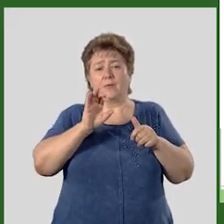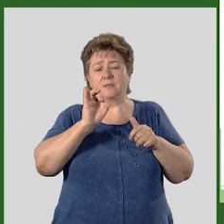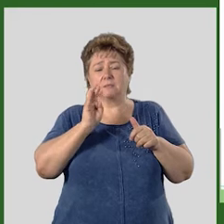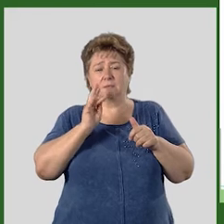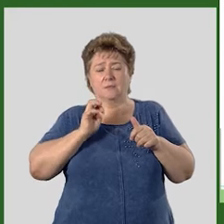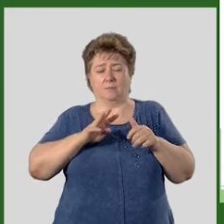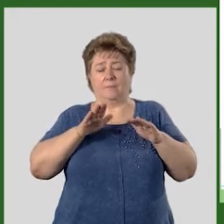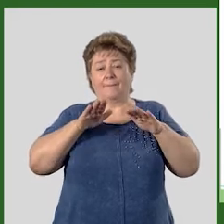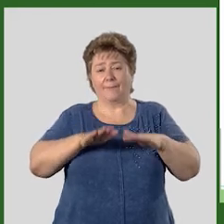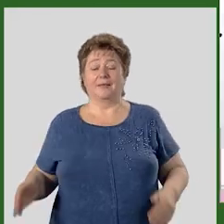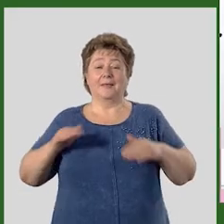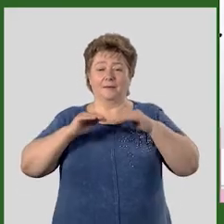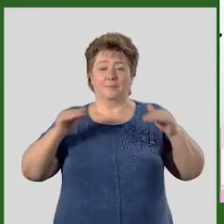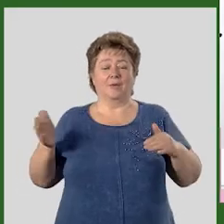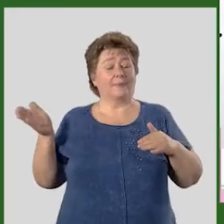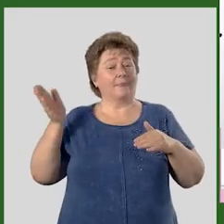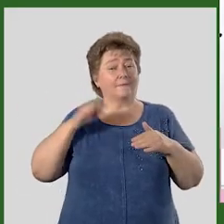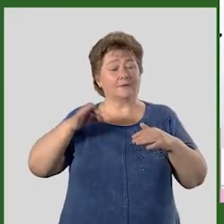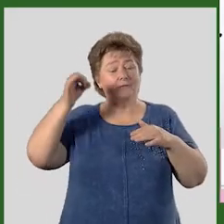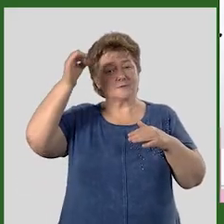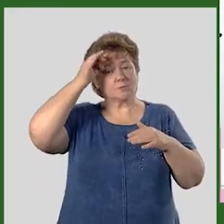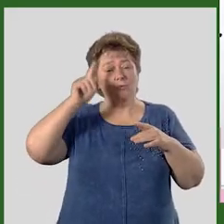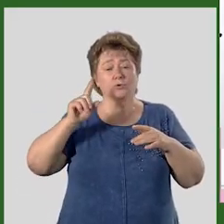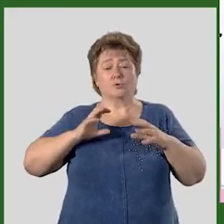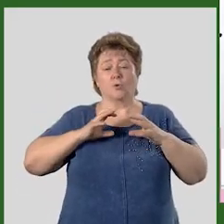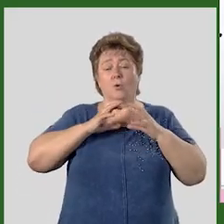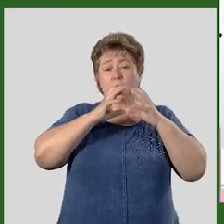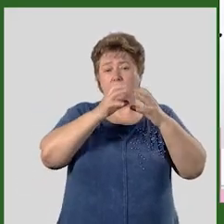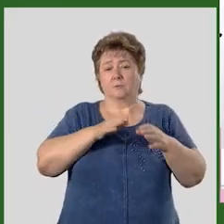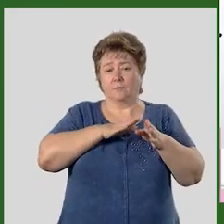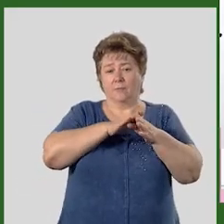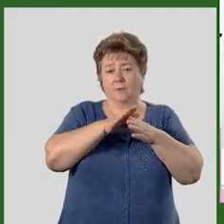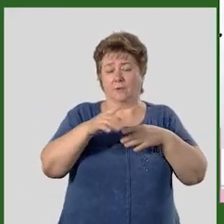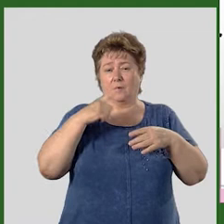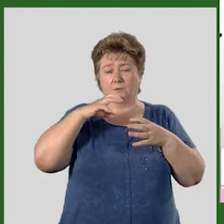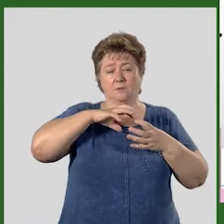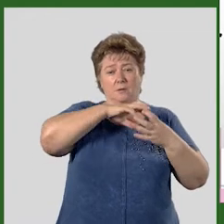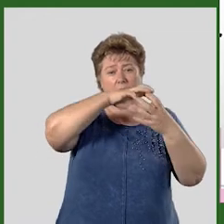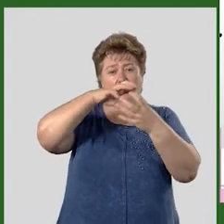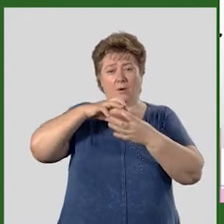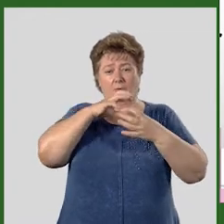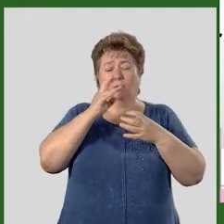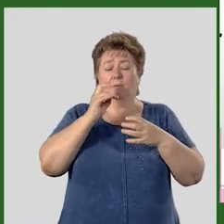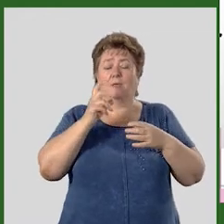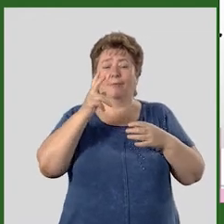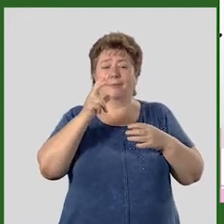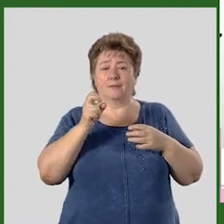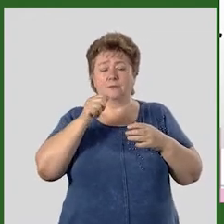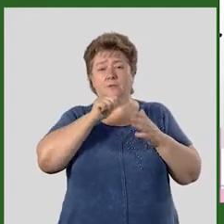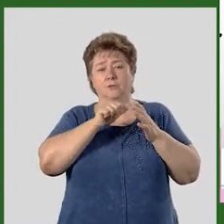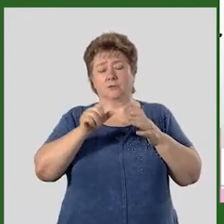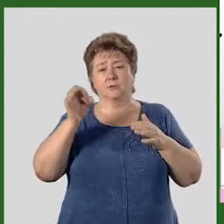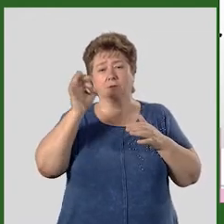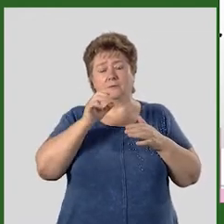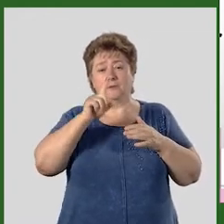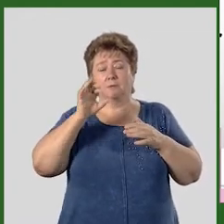местным. Ребята, давайте вспомним, что Земля осуществляет один оборот на 360